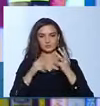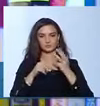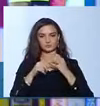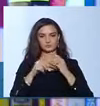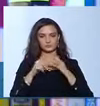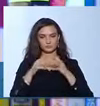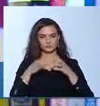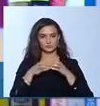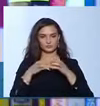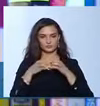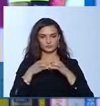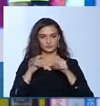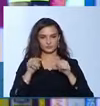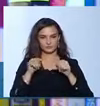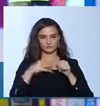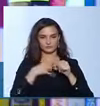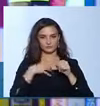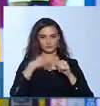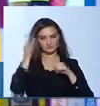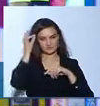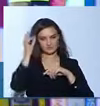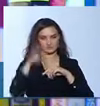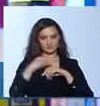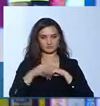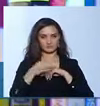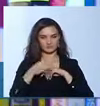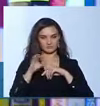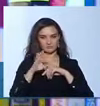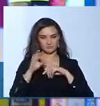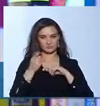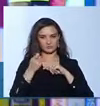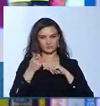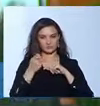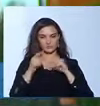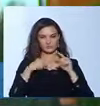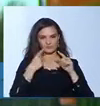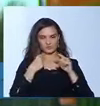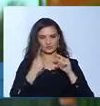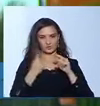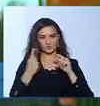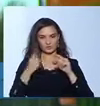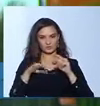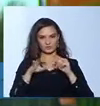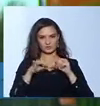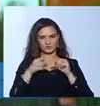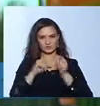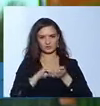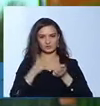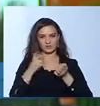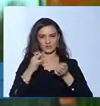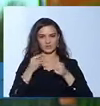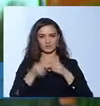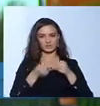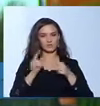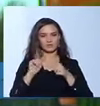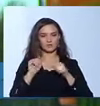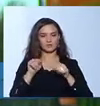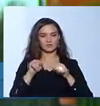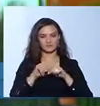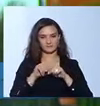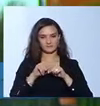ძირითადი ჯგუფია, რაც გავლენას ახდენს თმის ფოლიკულის ფუნქციონირებაზე. მოდი ცოტა ვთქვათ თითოეულზე. გენეტიკას რა წვლილი